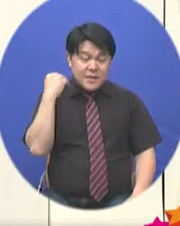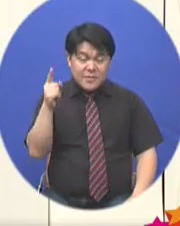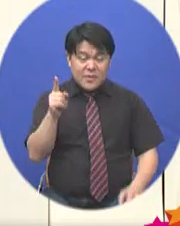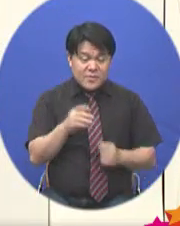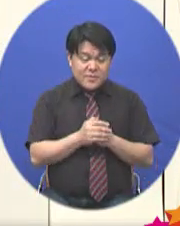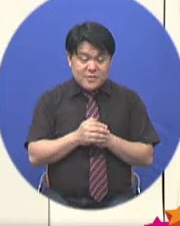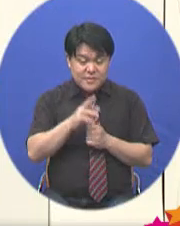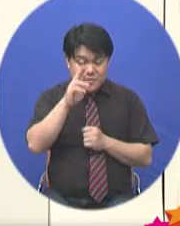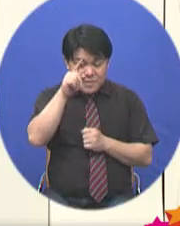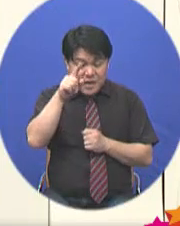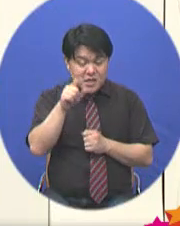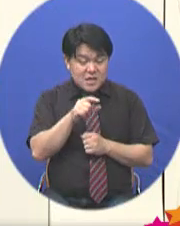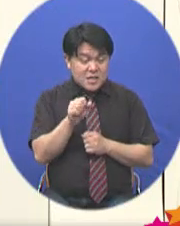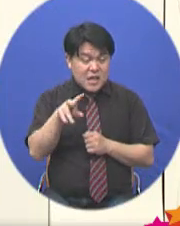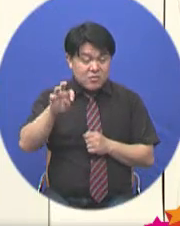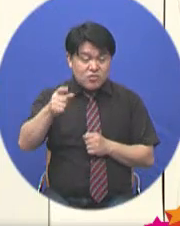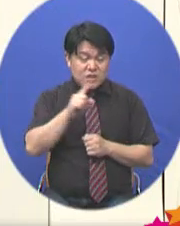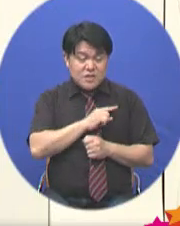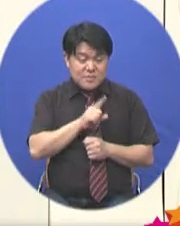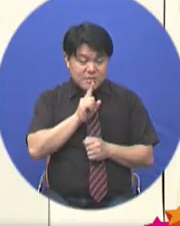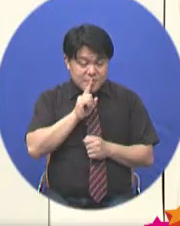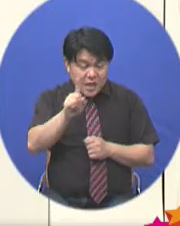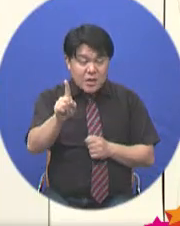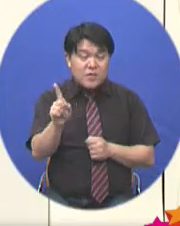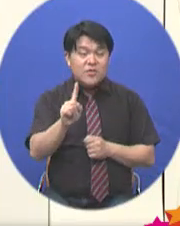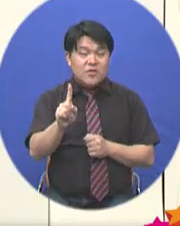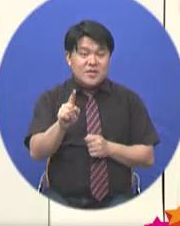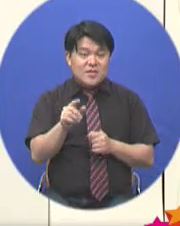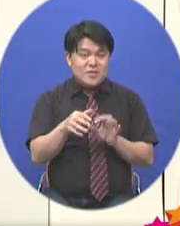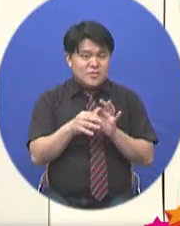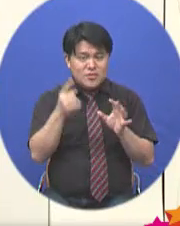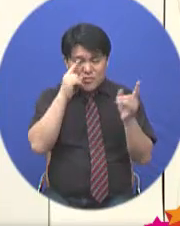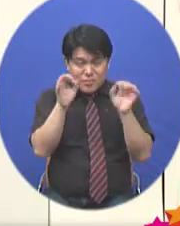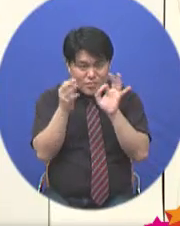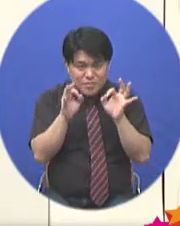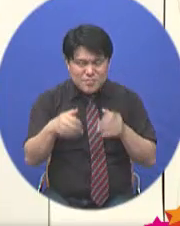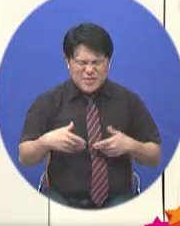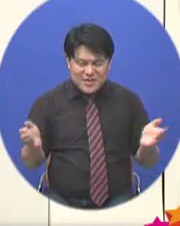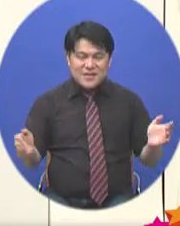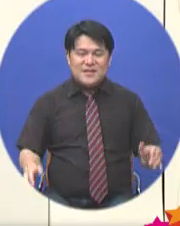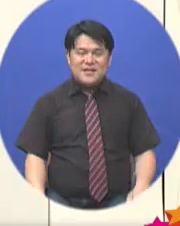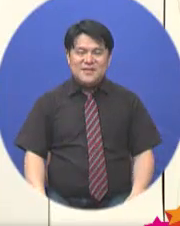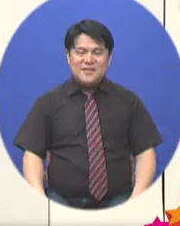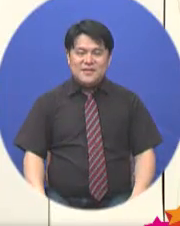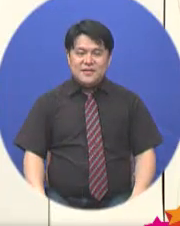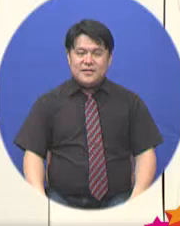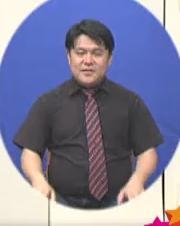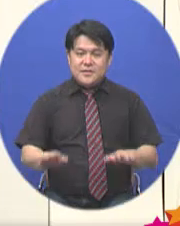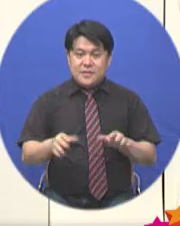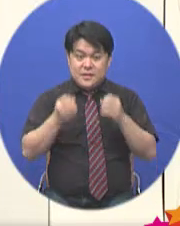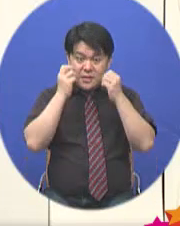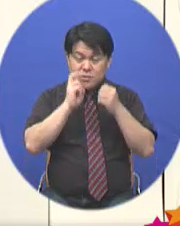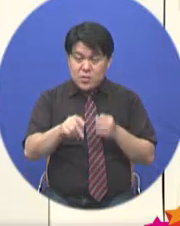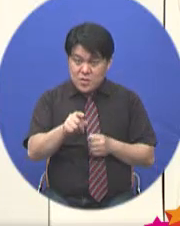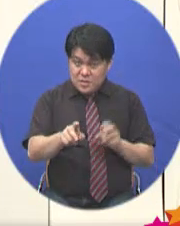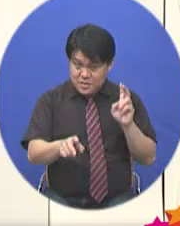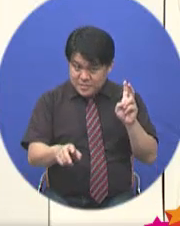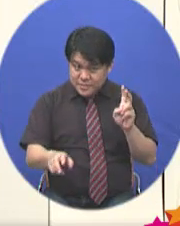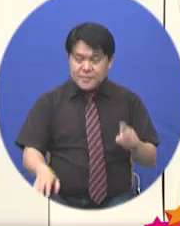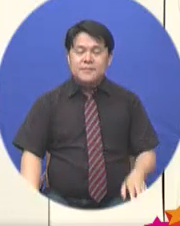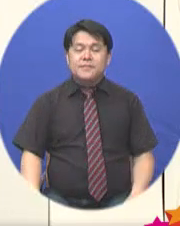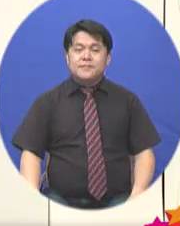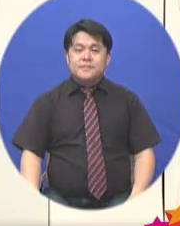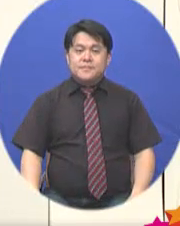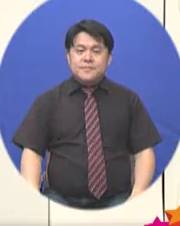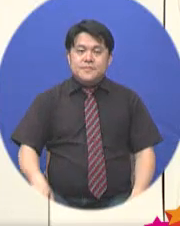딱 되면 되죠. 그러니까 삶의 네. 또 이 노하우를 알려주십니다. 보약 같은 친구가 요즘 신식 노래 신곡인데 예.